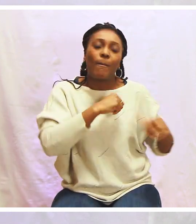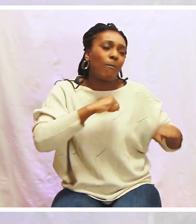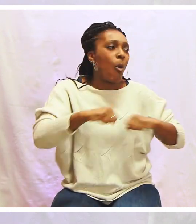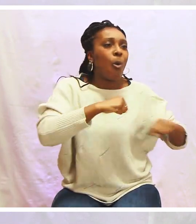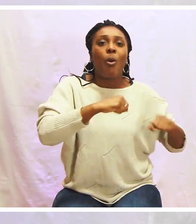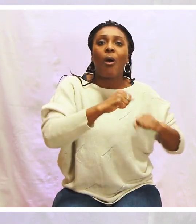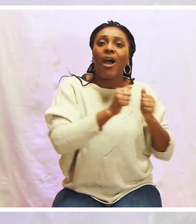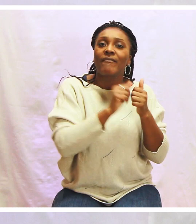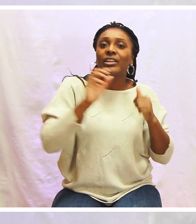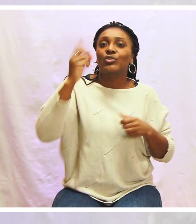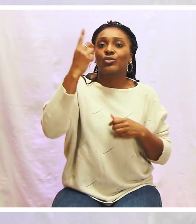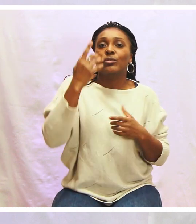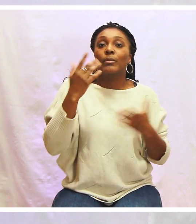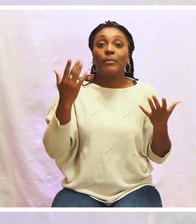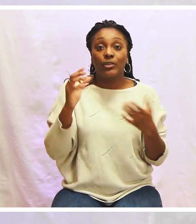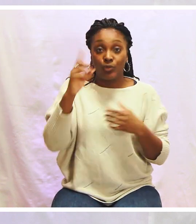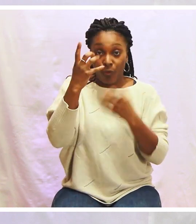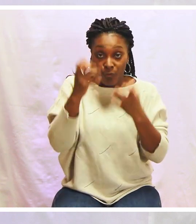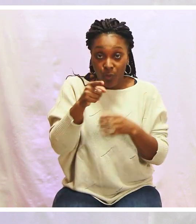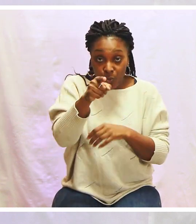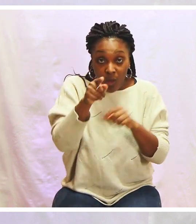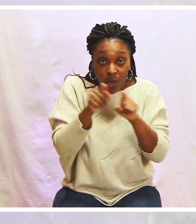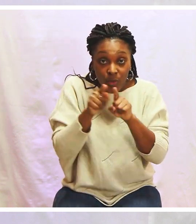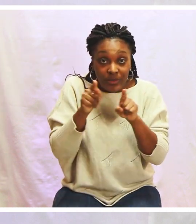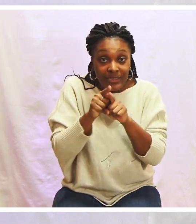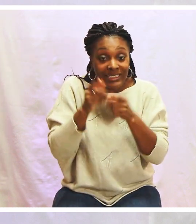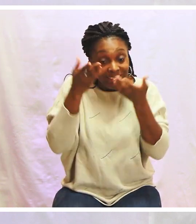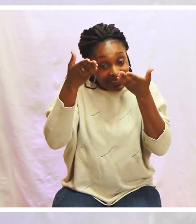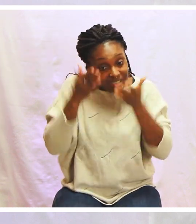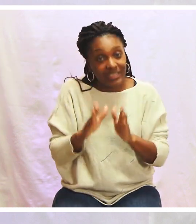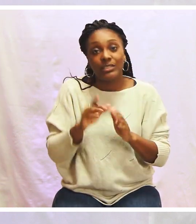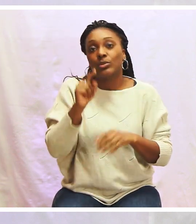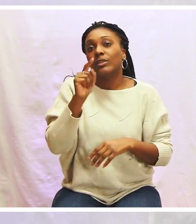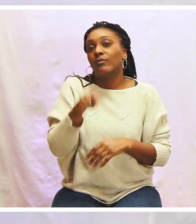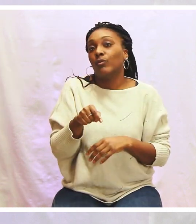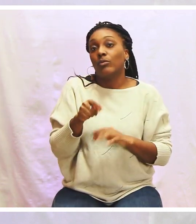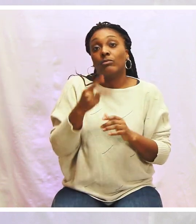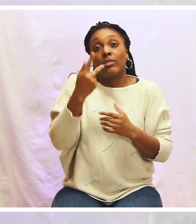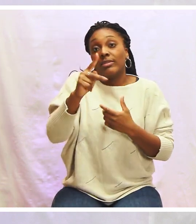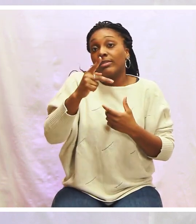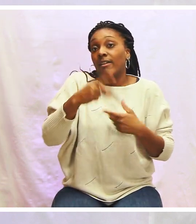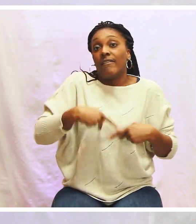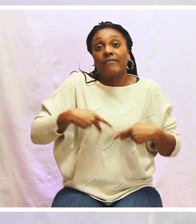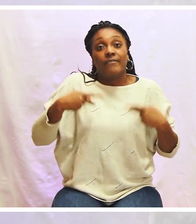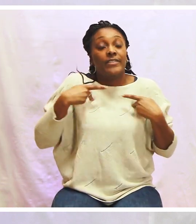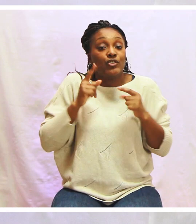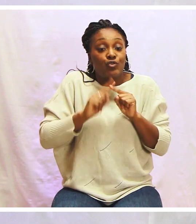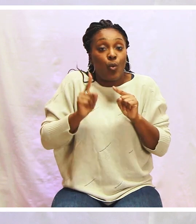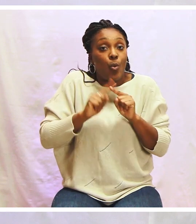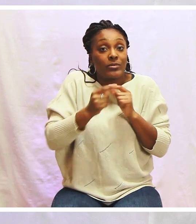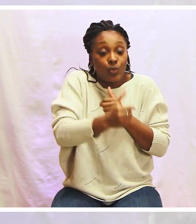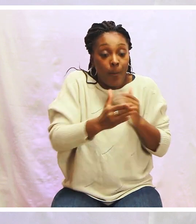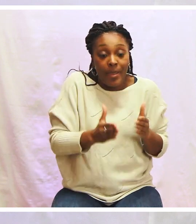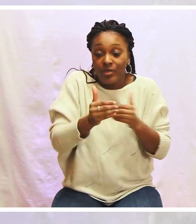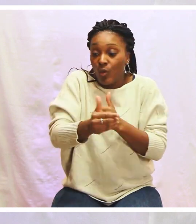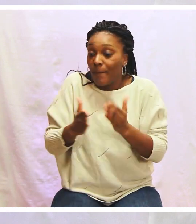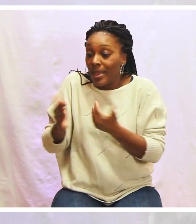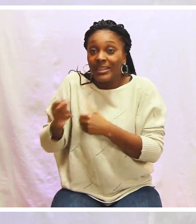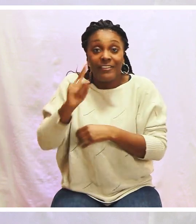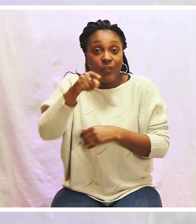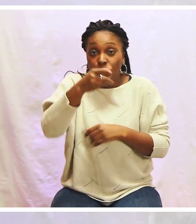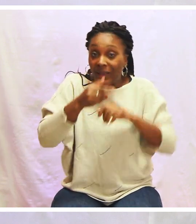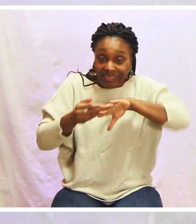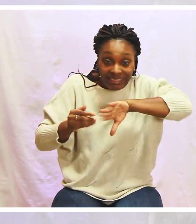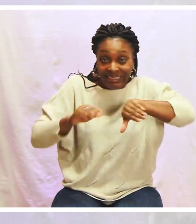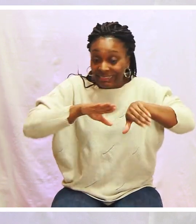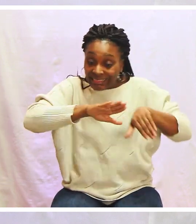cela, eh bien, il attend de toi que tu prennes aujourd'hui une décision dans un domaine de ta vie, de faire la part des choses, de faire du tri, de dire c'est